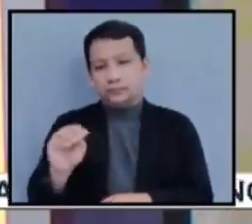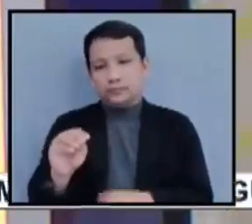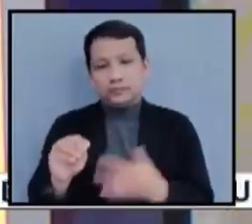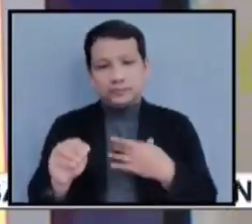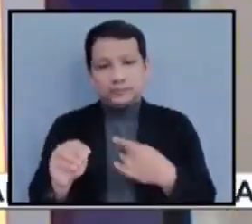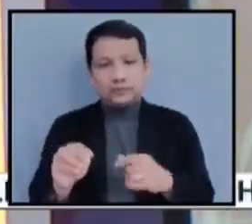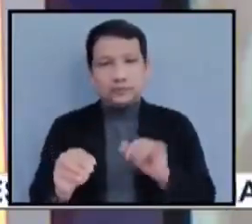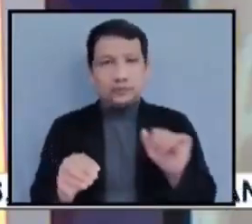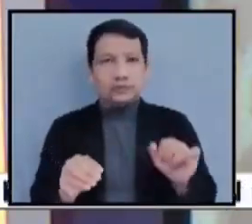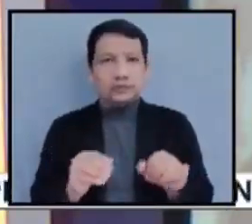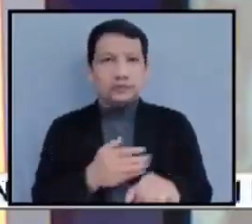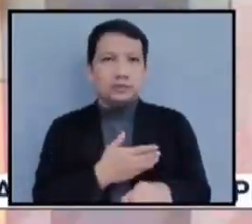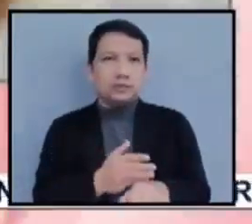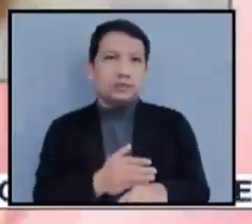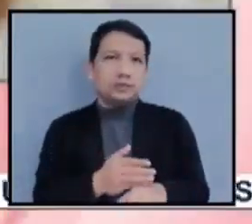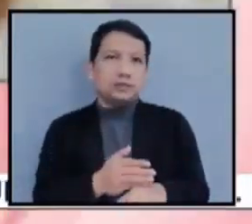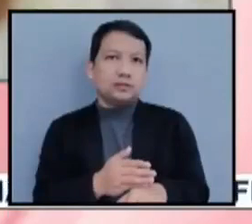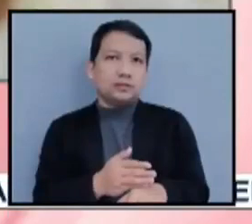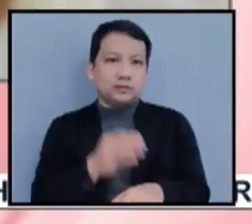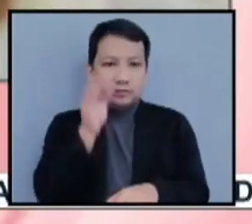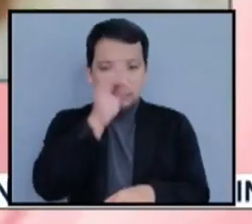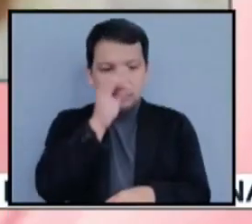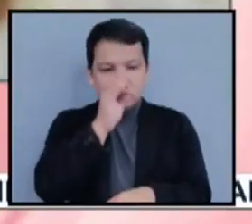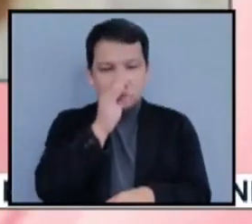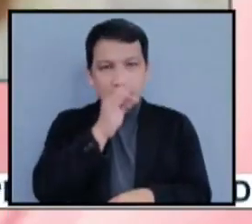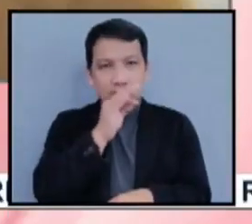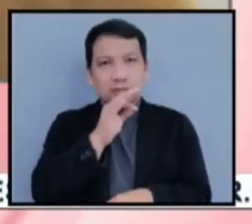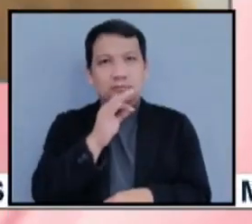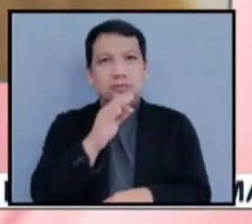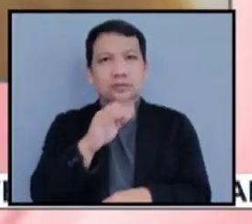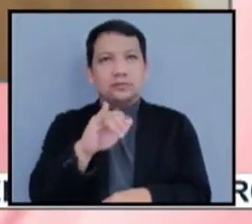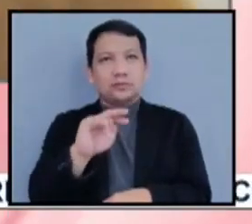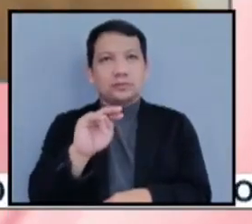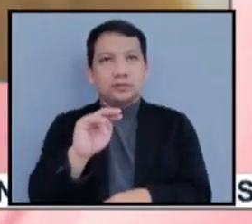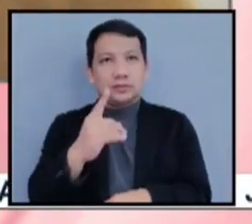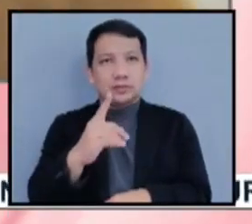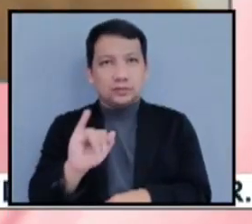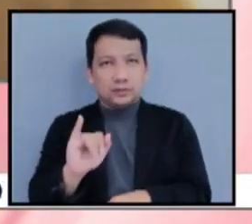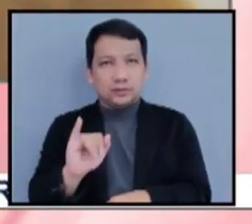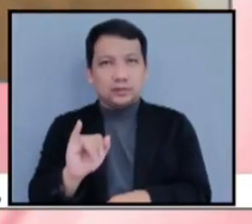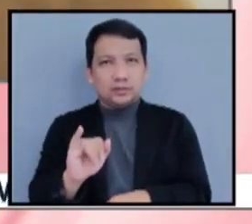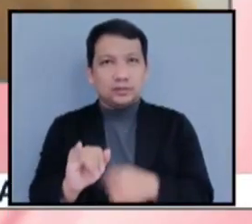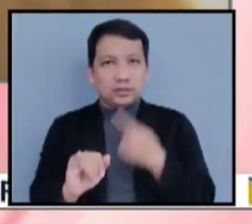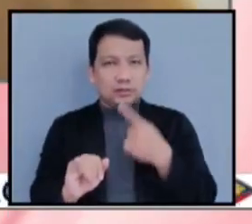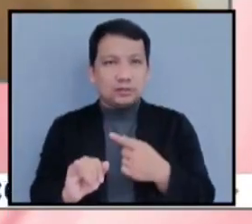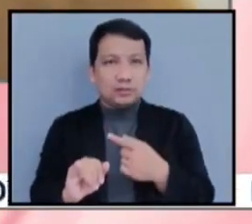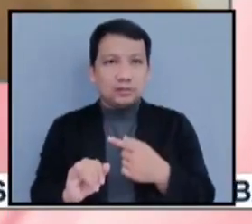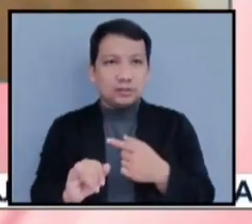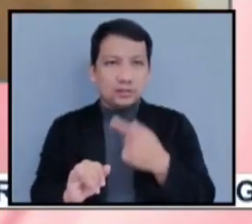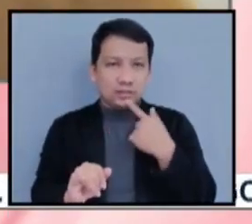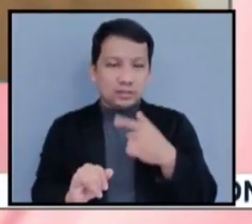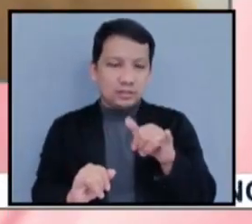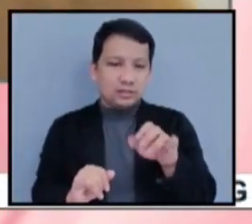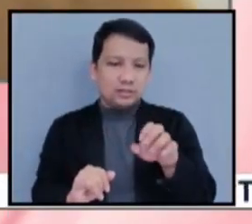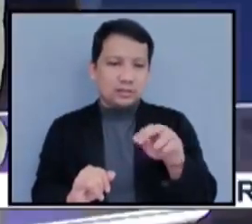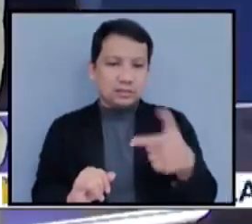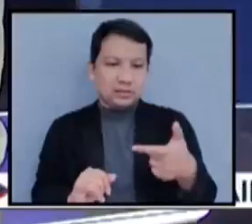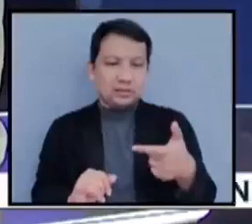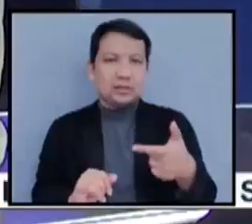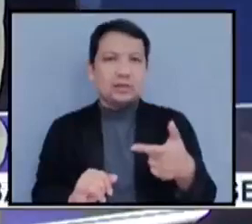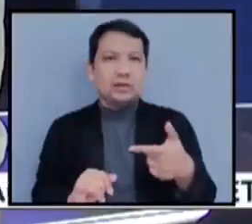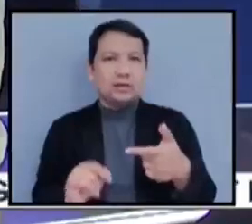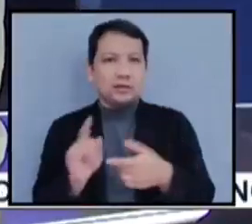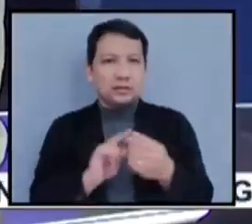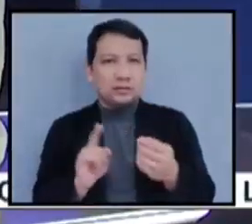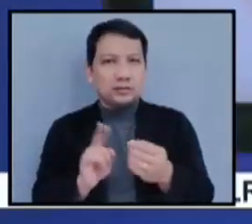sing Pinoy Indie songs po. Pero kanina, song ni Yen Constantine, kinanta mo ba? Po. Tapos nabanggit nga